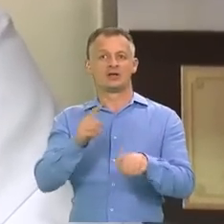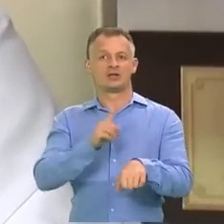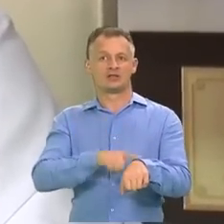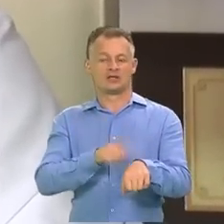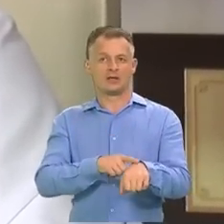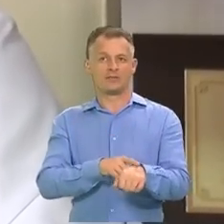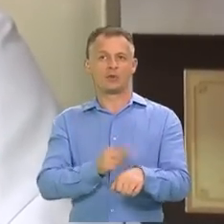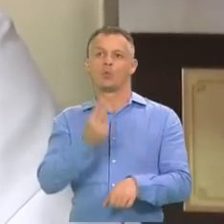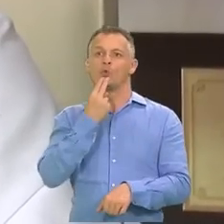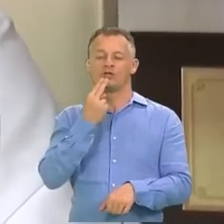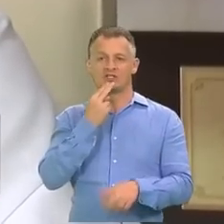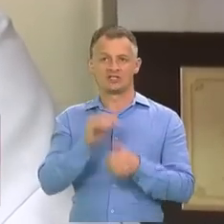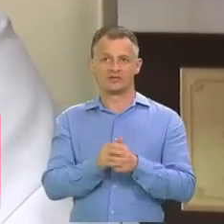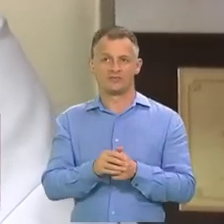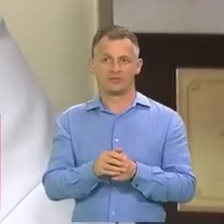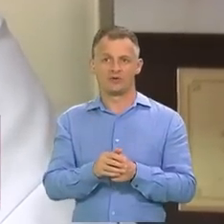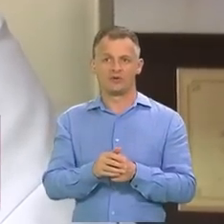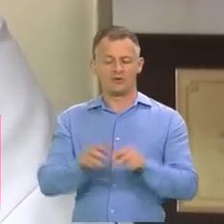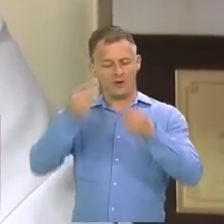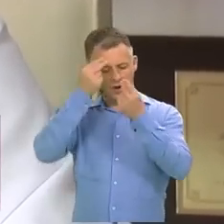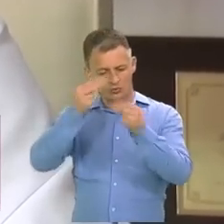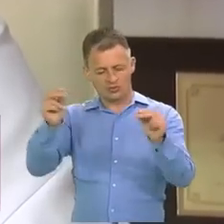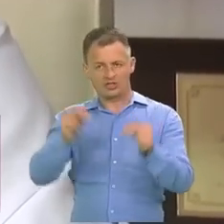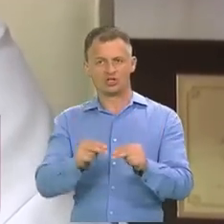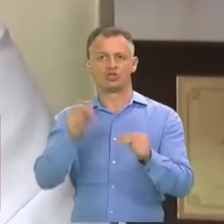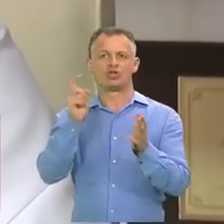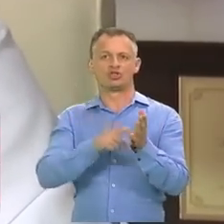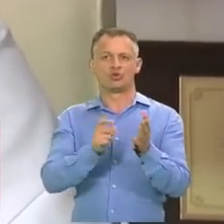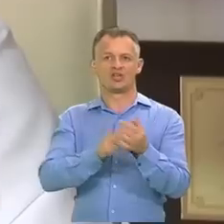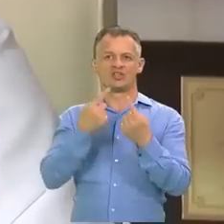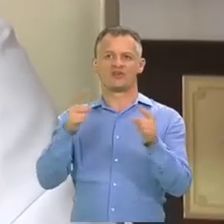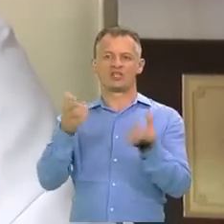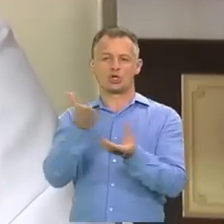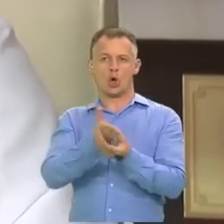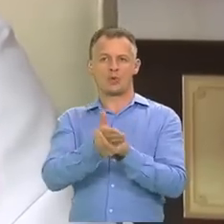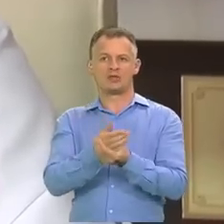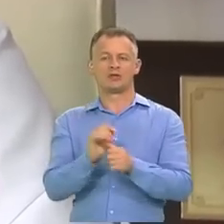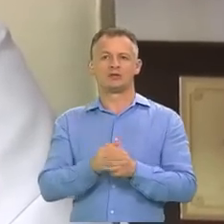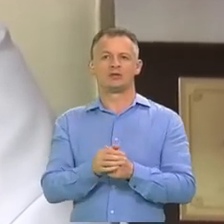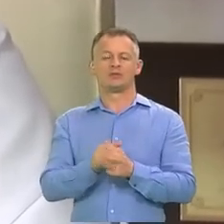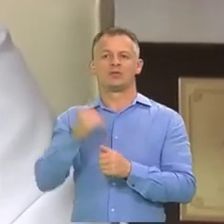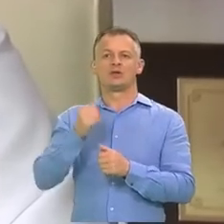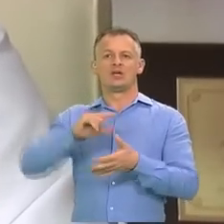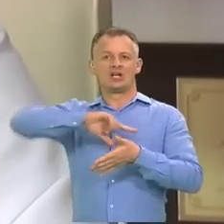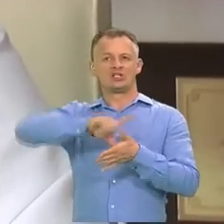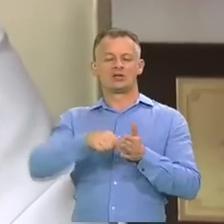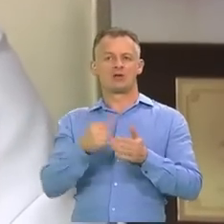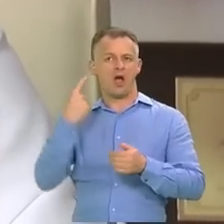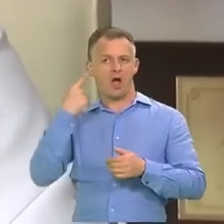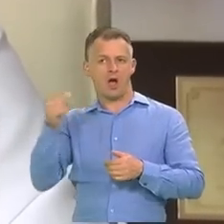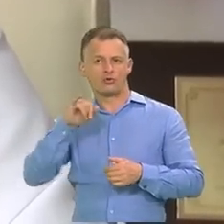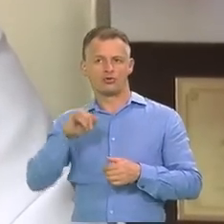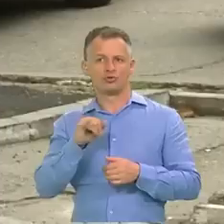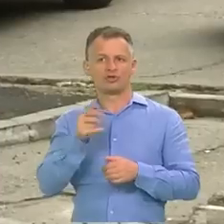organele de cercetare penală ne-au solicitat diferite documente, înregistrarea audio-video pe care le-am pus